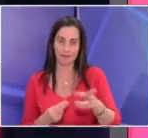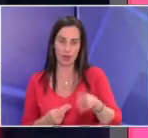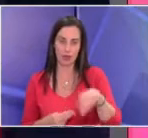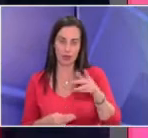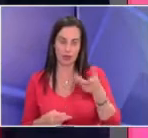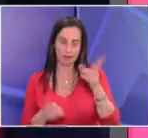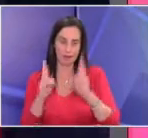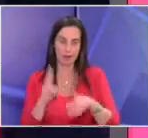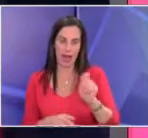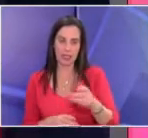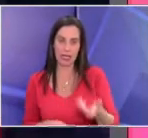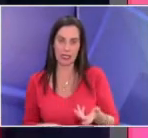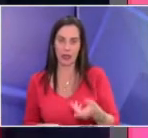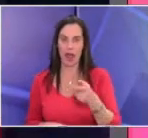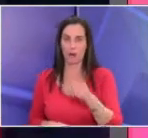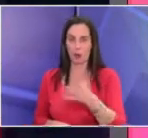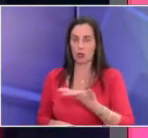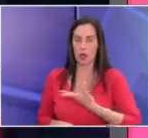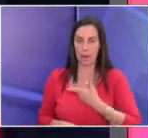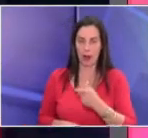מ-1983. אנחנו למדנו היום שבאמת כאשר